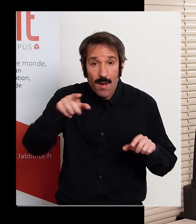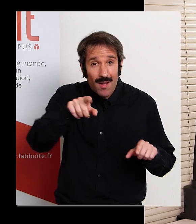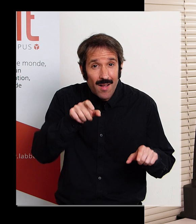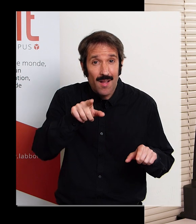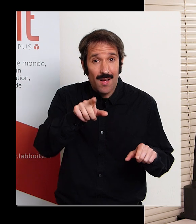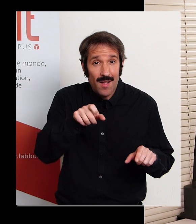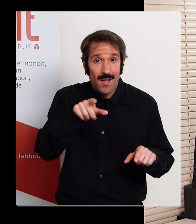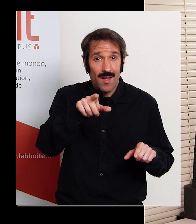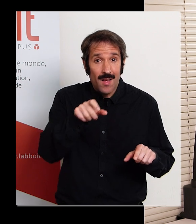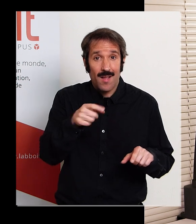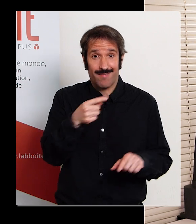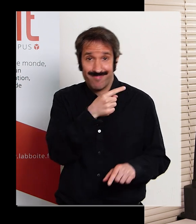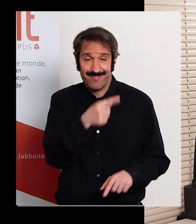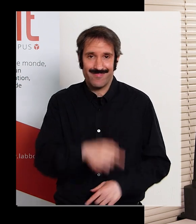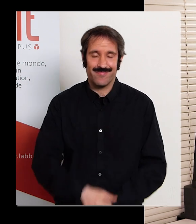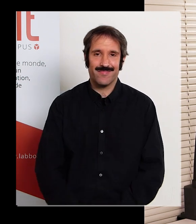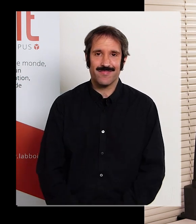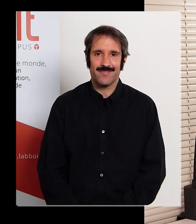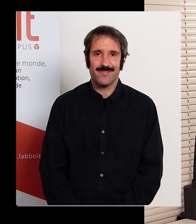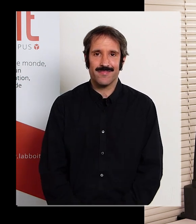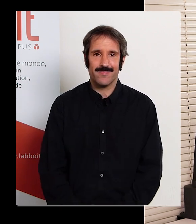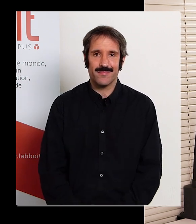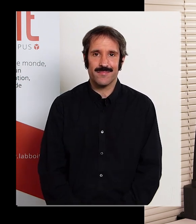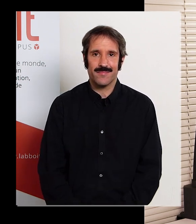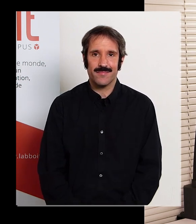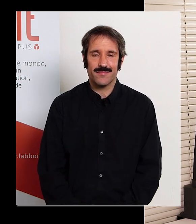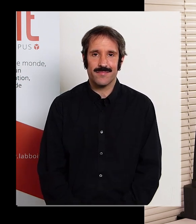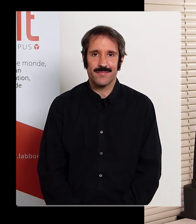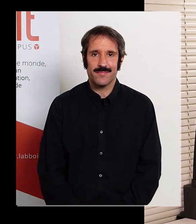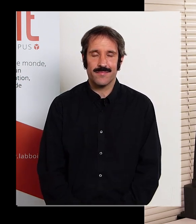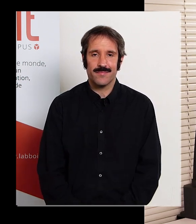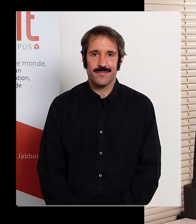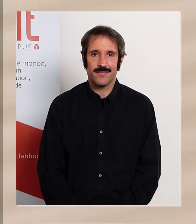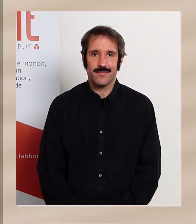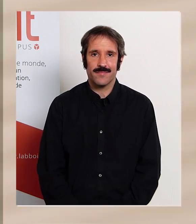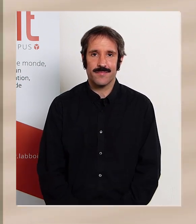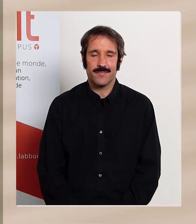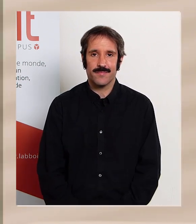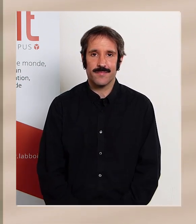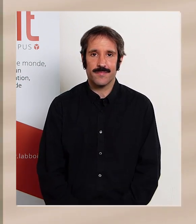l'aligner sur cette petite barre. Ici.